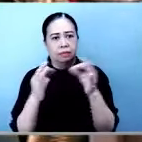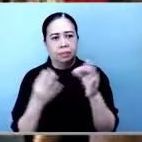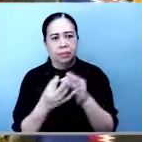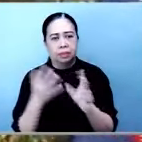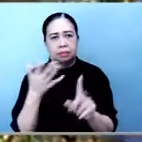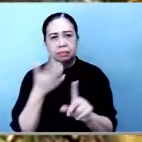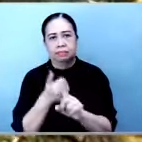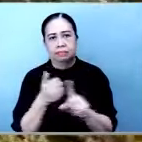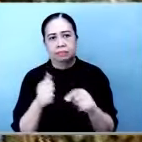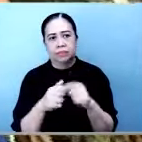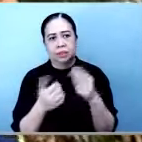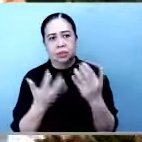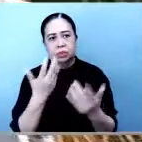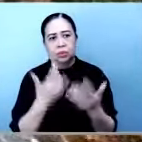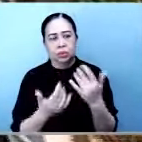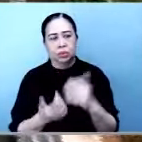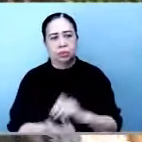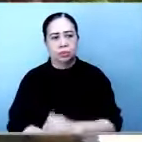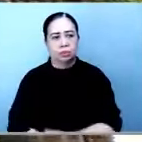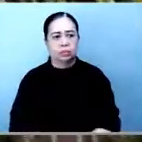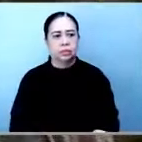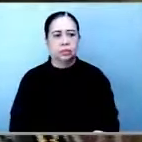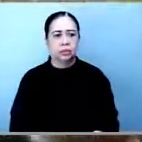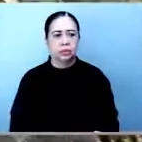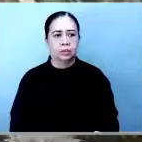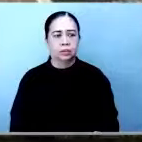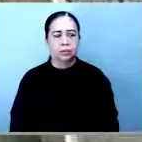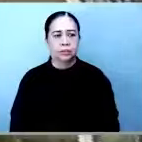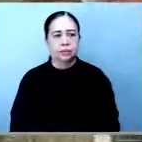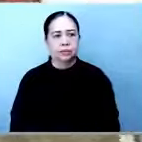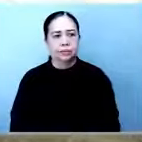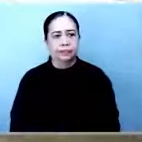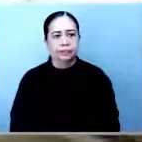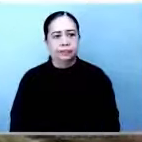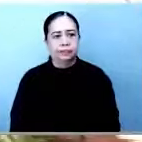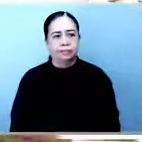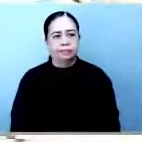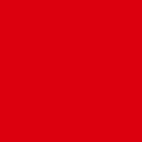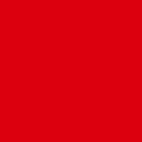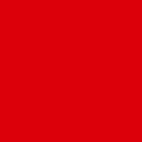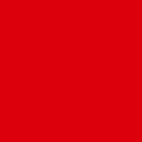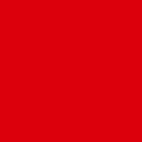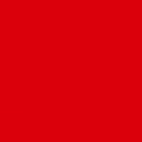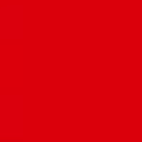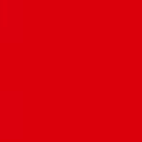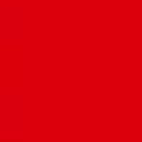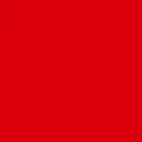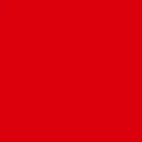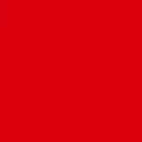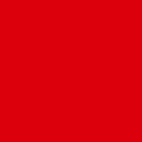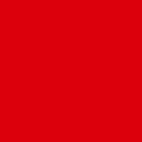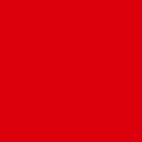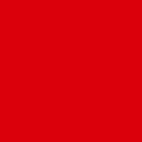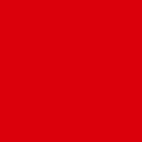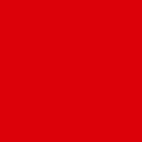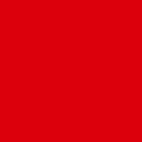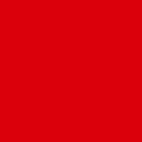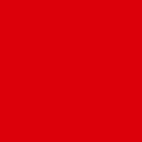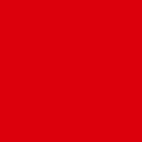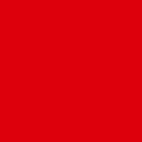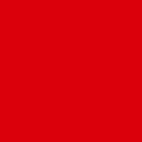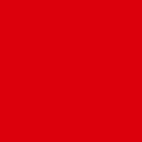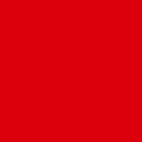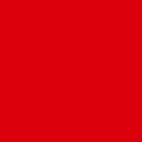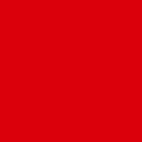sunog. Nagbabalita mula sa frontline, Rainiel Pawid, News 5. Mga kapatid, Nikki de Guzman